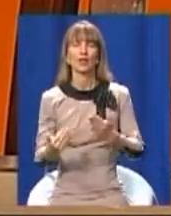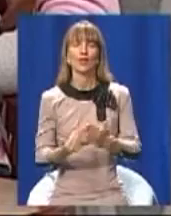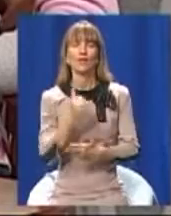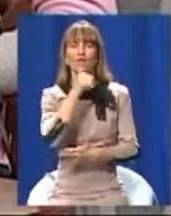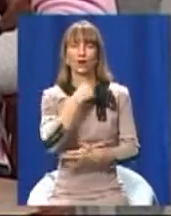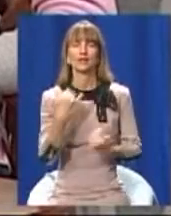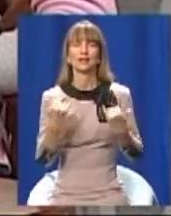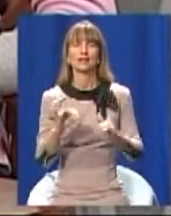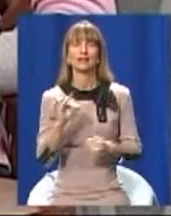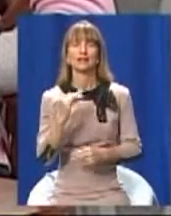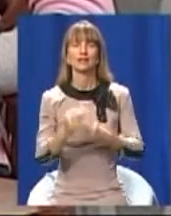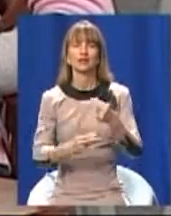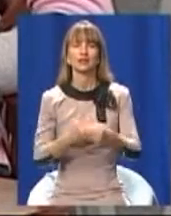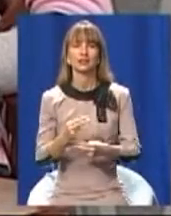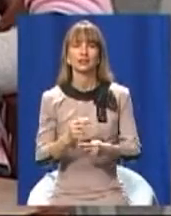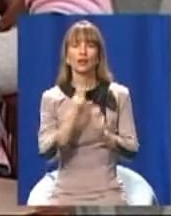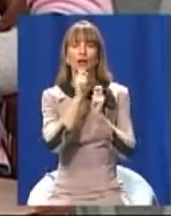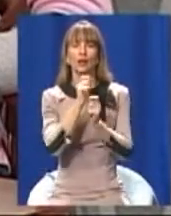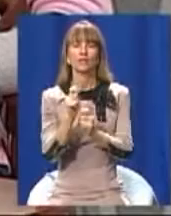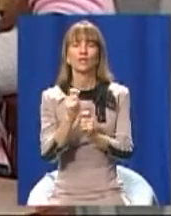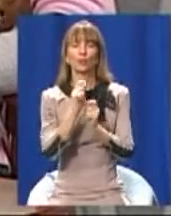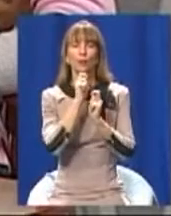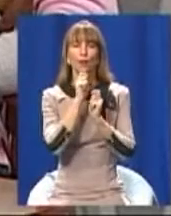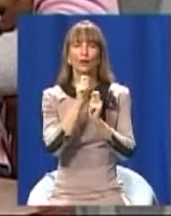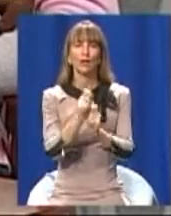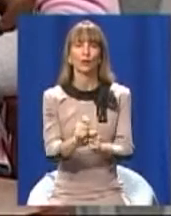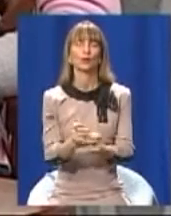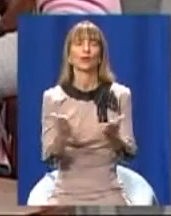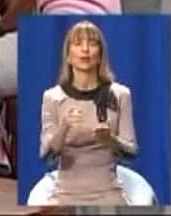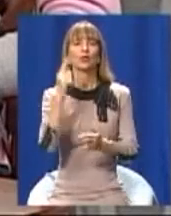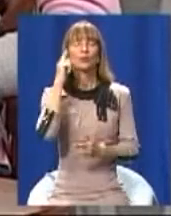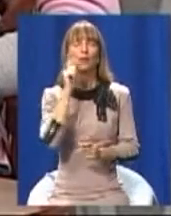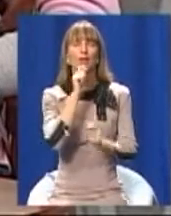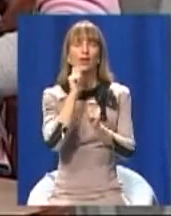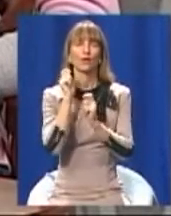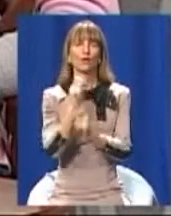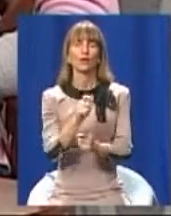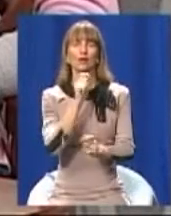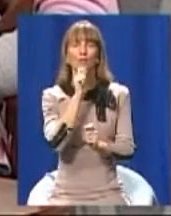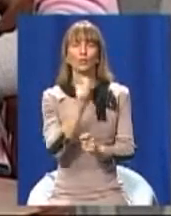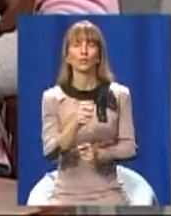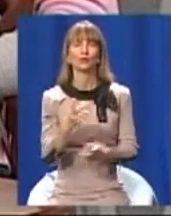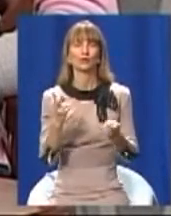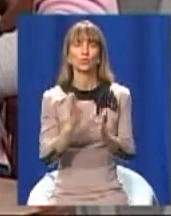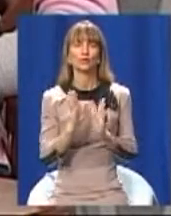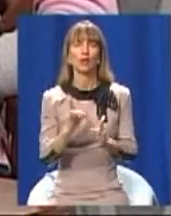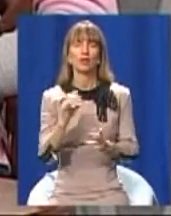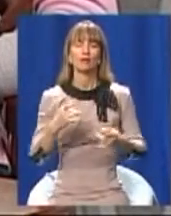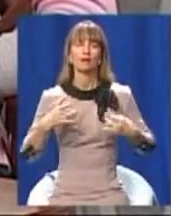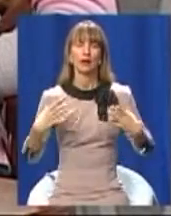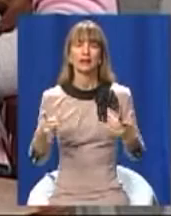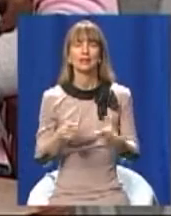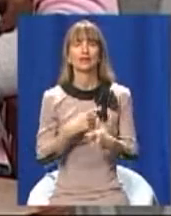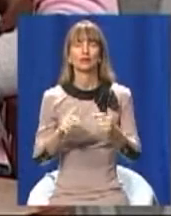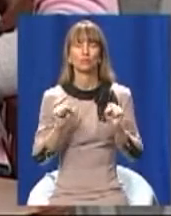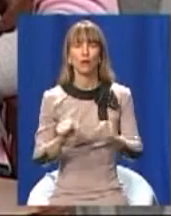І традиція така – дарувати подарунки, обмінюватися подарунками. А як ти думаєш, дарувати подарунки слід лише на свята, чи